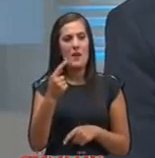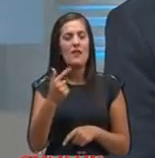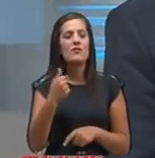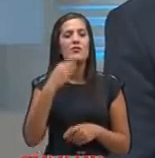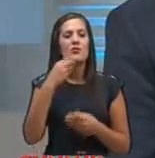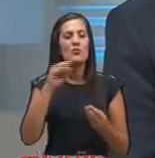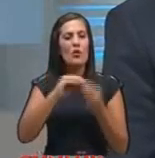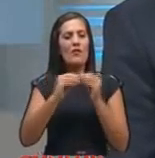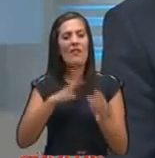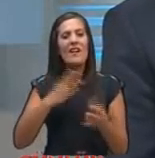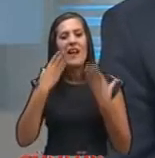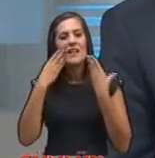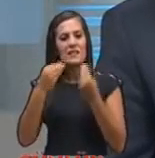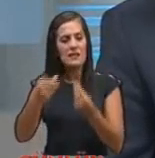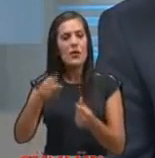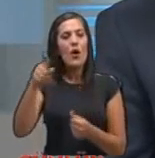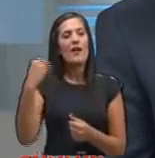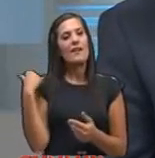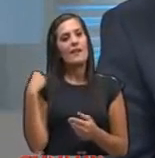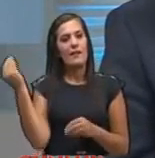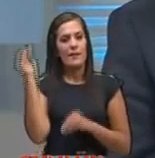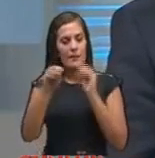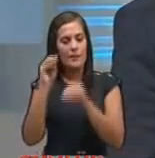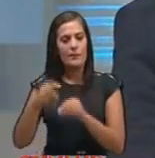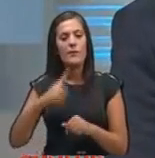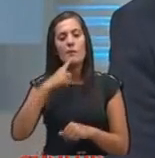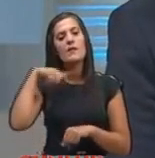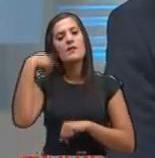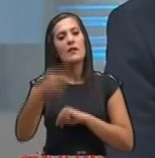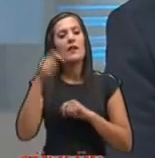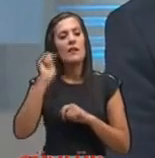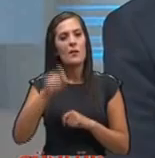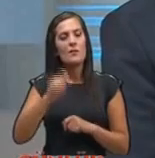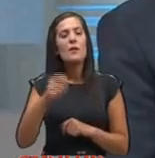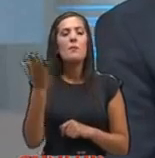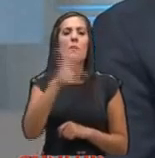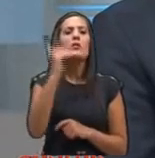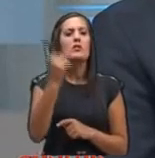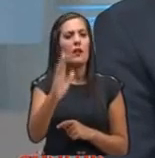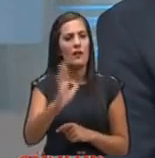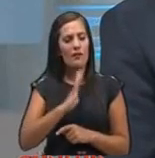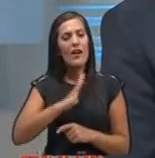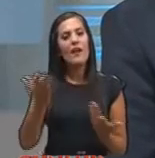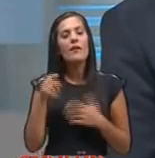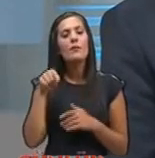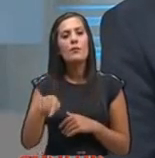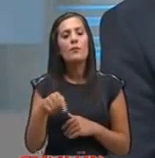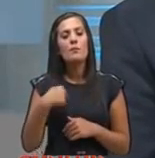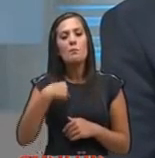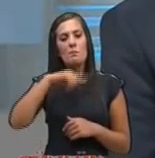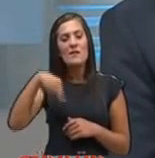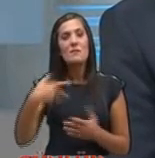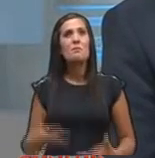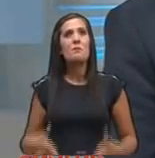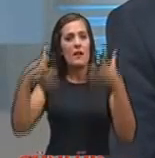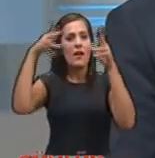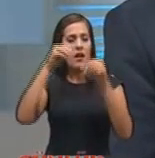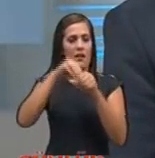eskimeyle ilgili. Onlar yenilendi. Önümüzdeki yıl yapılacak başka şeyler var. Yani biz